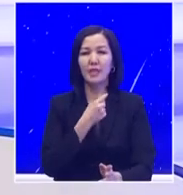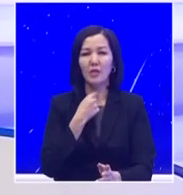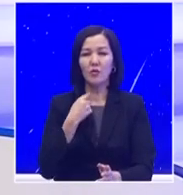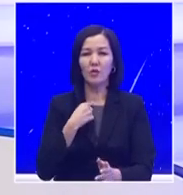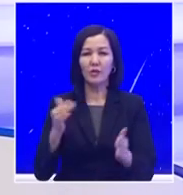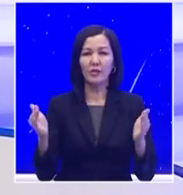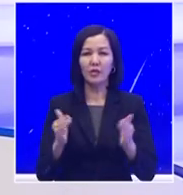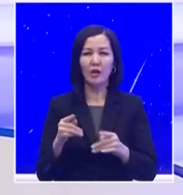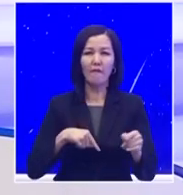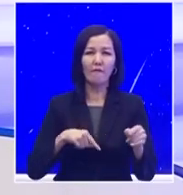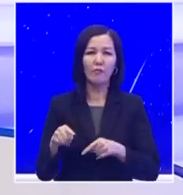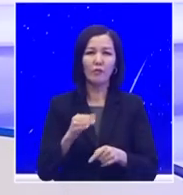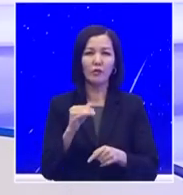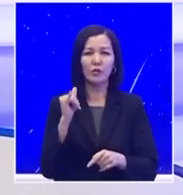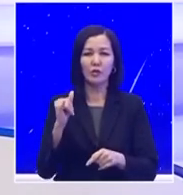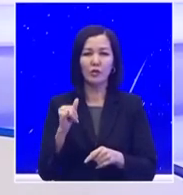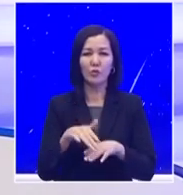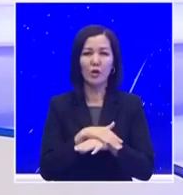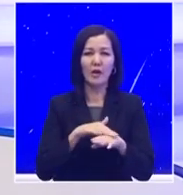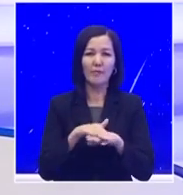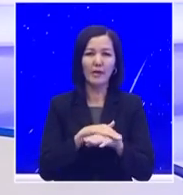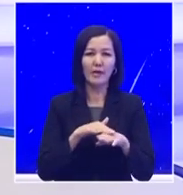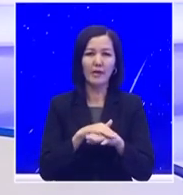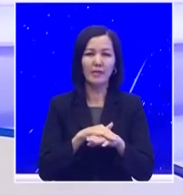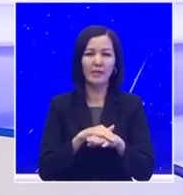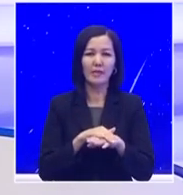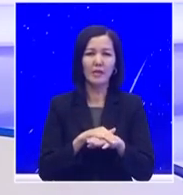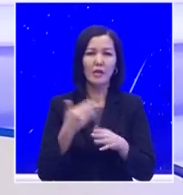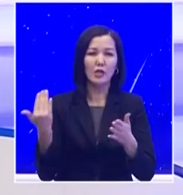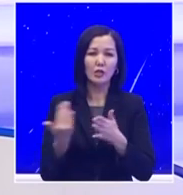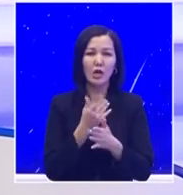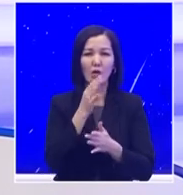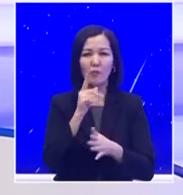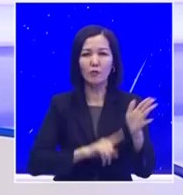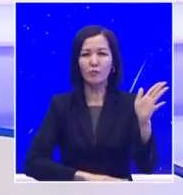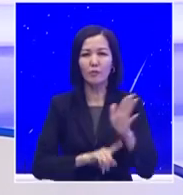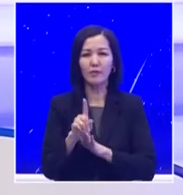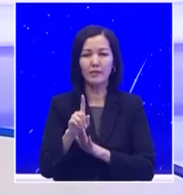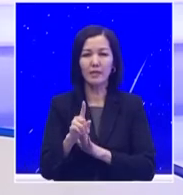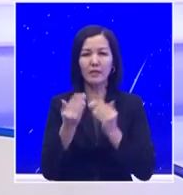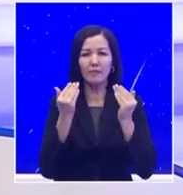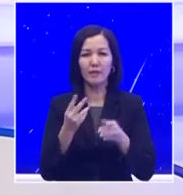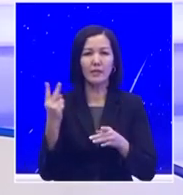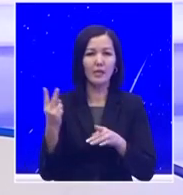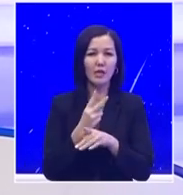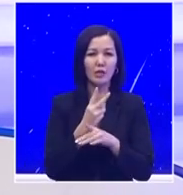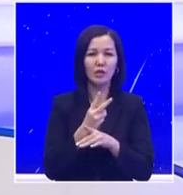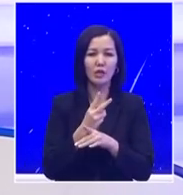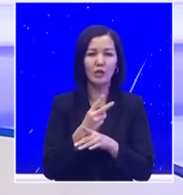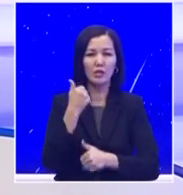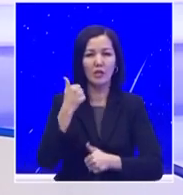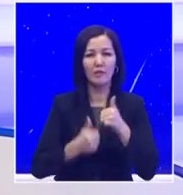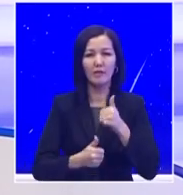Талдықорғанда шағын футболдан Жетісулық бұқаралық ақпарат құралдары өкілдері лигасының жаңа маусымы басталды. Биыл екінші рет